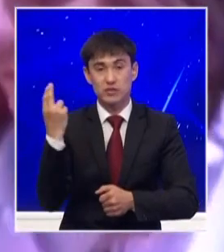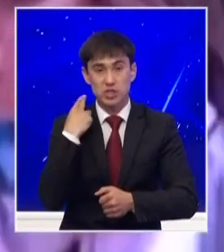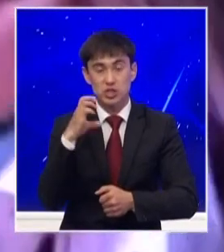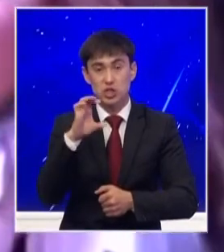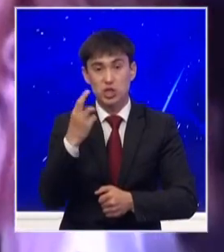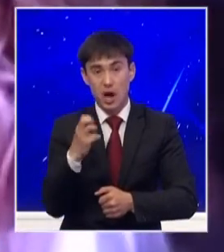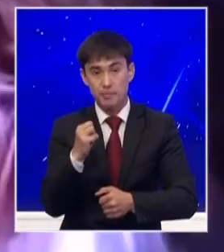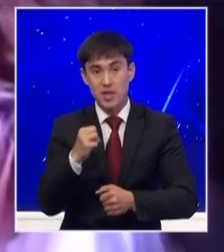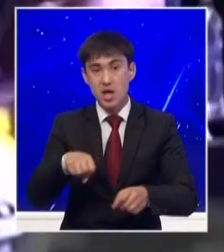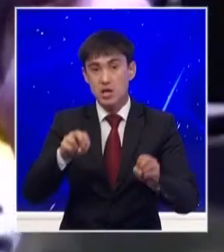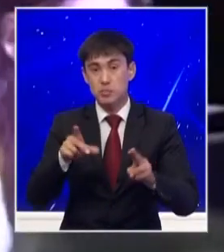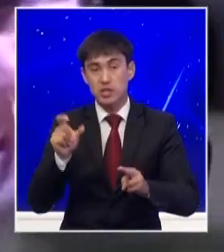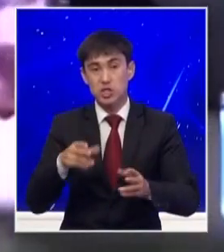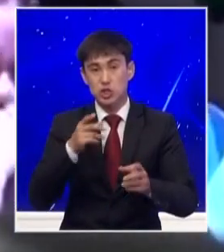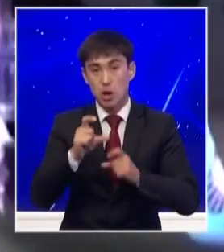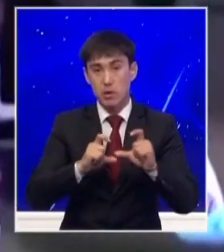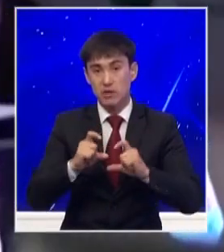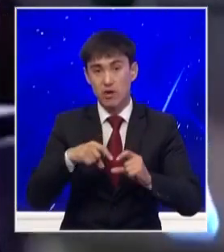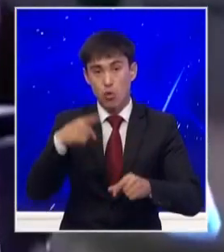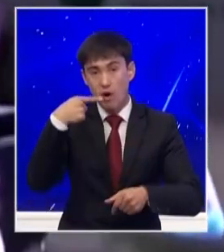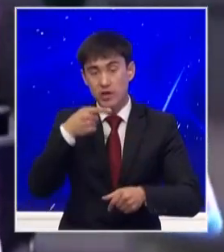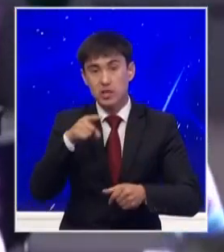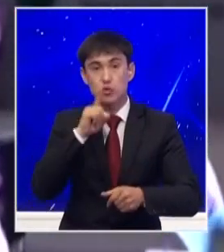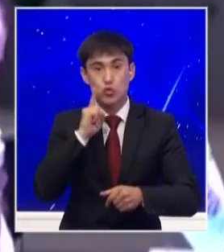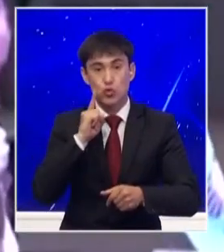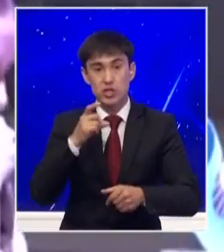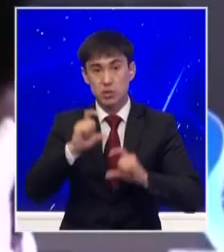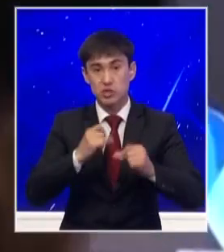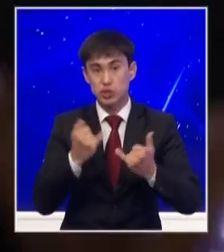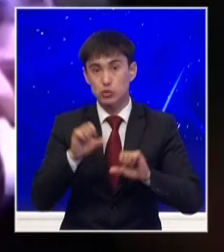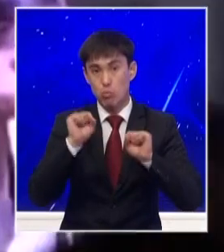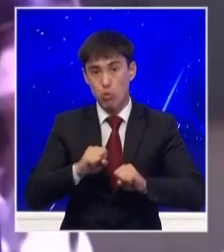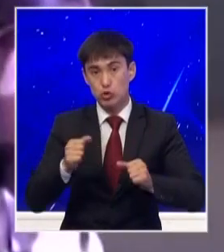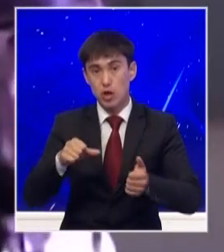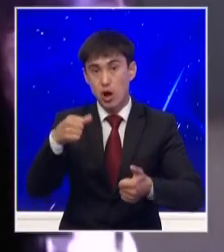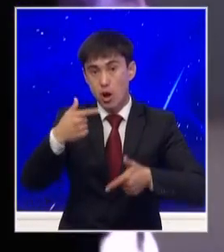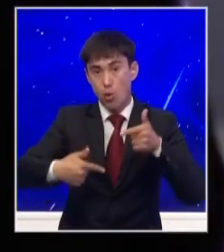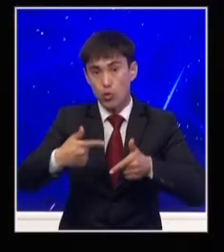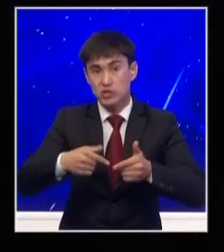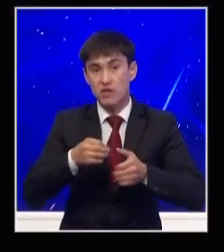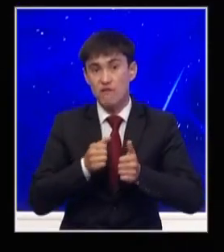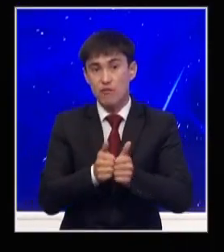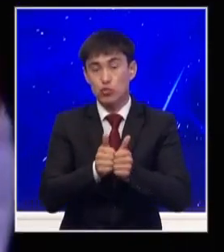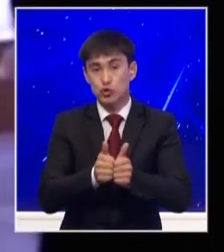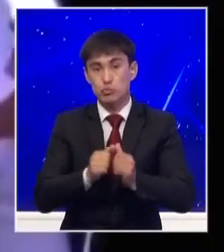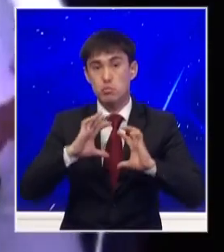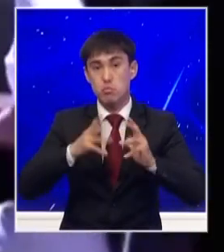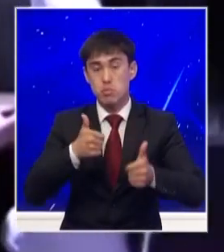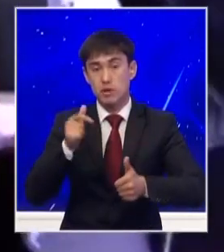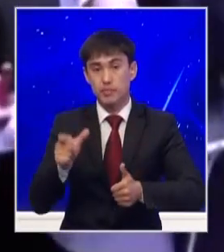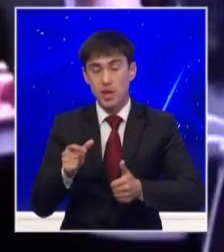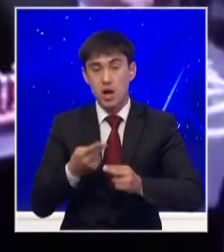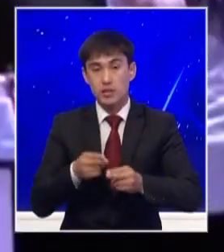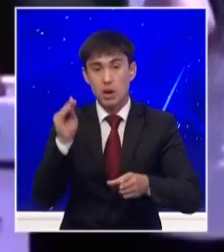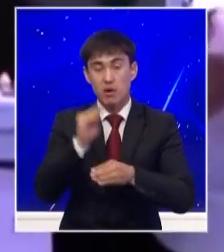Эксперты шахматного мира утверждают, что наша юная шахматистка уже сейчас может составить конкуренцию в виду ведущим игрокам мира. Добавим,